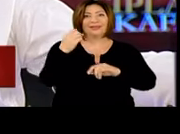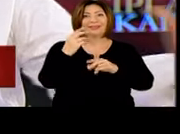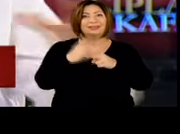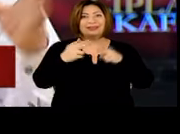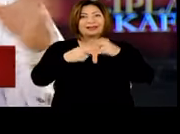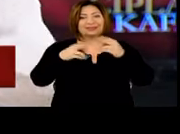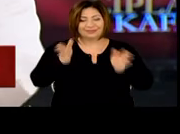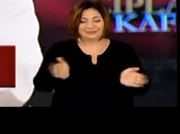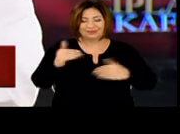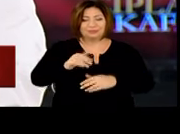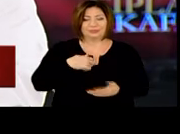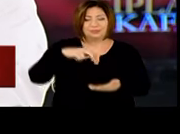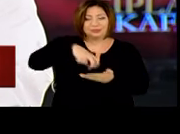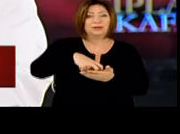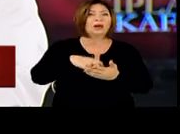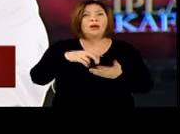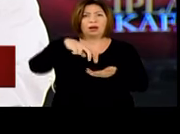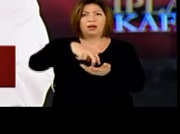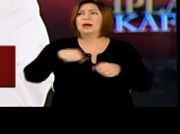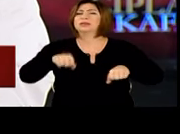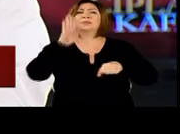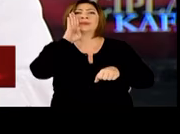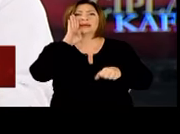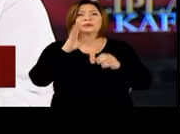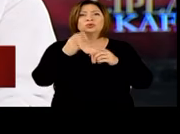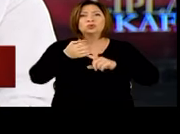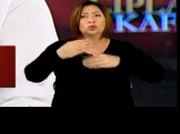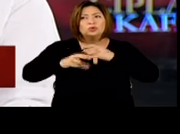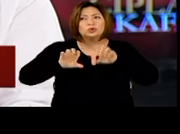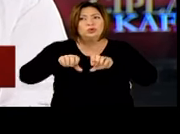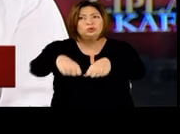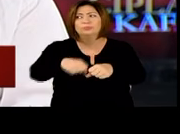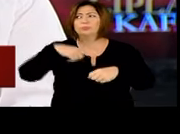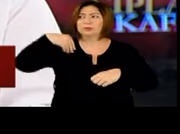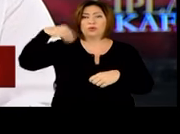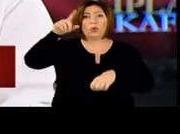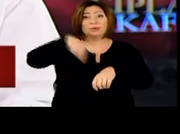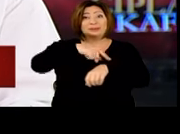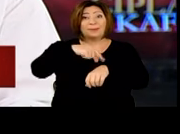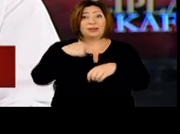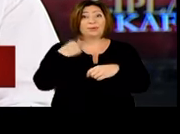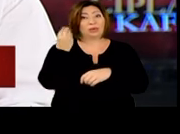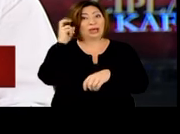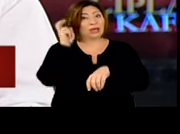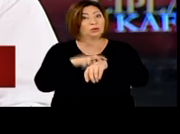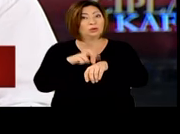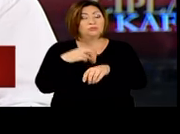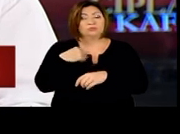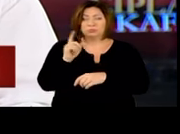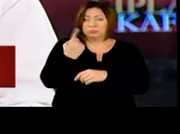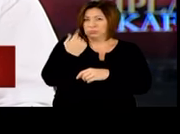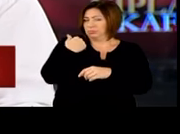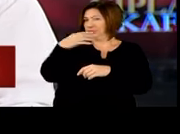tabla ayaküstü dürüm satıyor. Yalnız o dönemlerde ben çok iyi hatırlıyorum. Çok da ilgimi